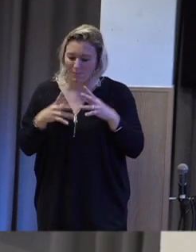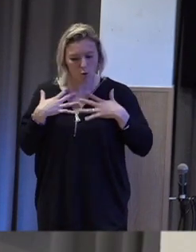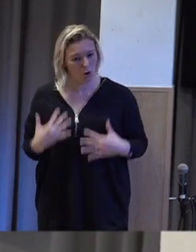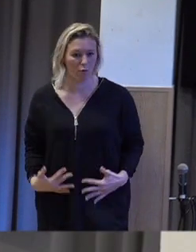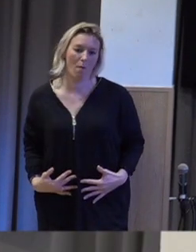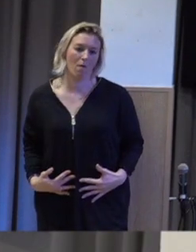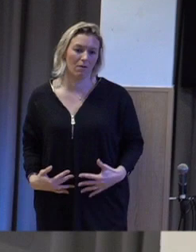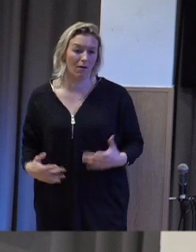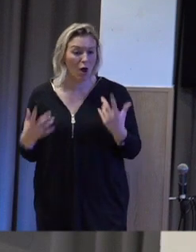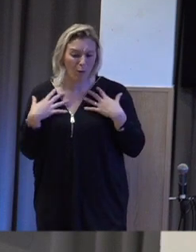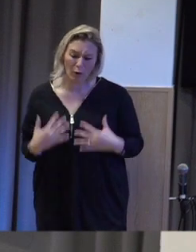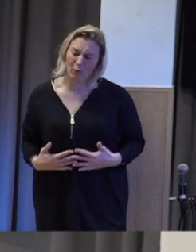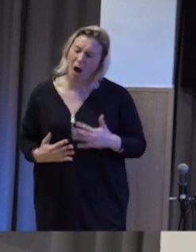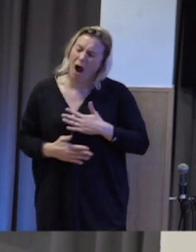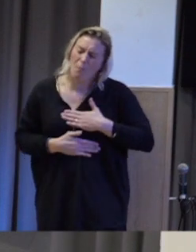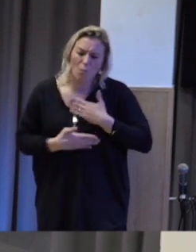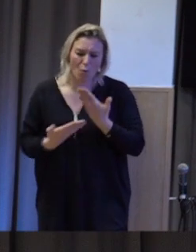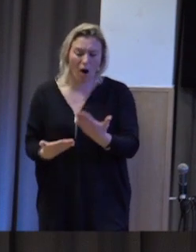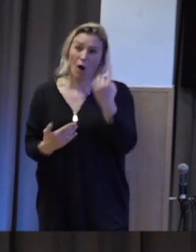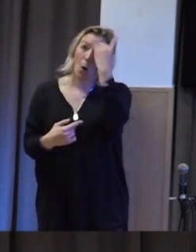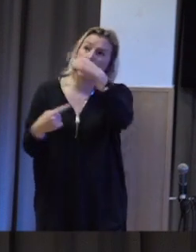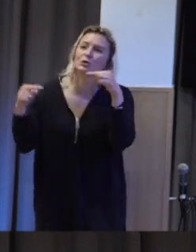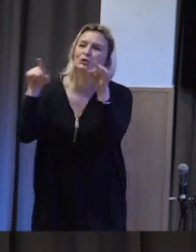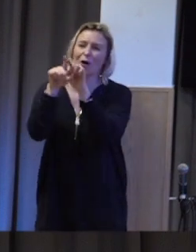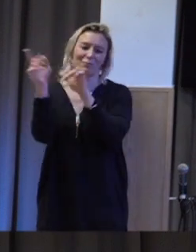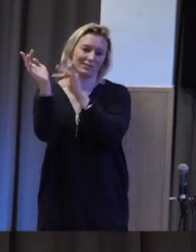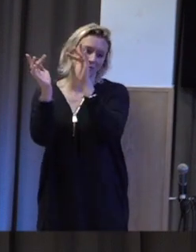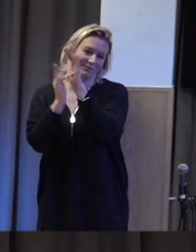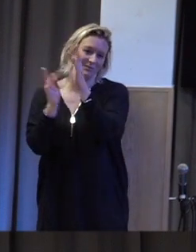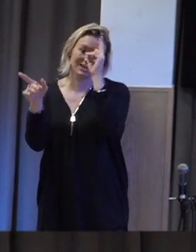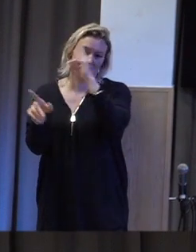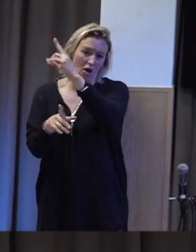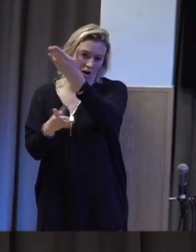comportement, le même amour et la même ressemblance que notre Seigneur.